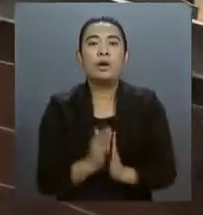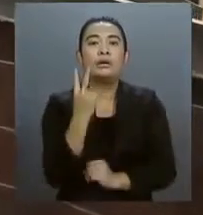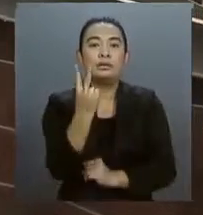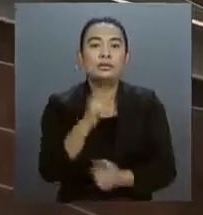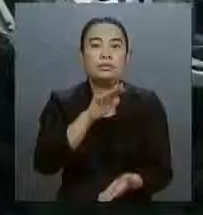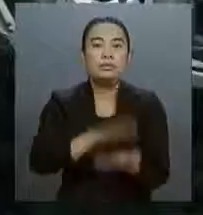หาย 1แ่ง